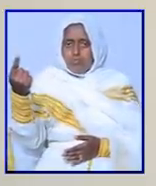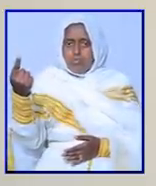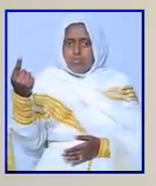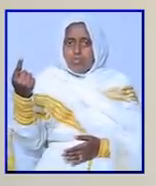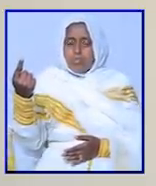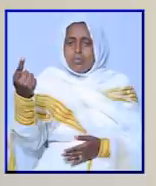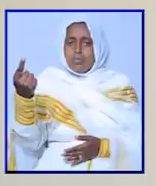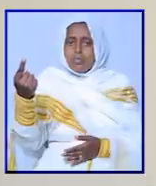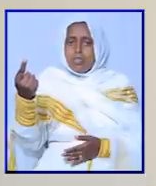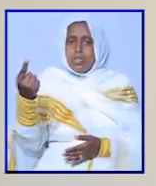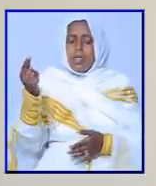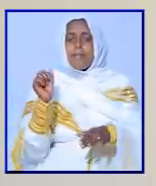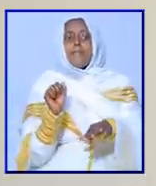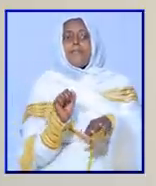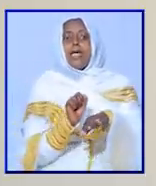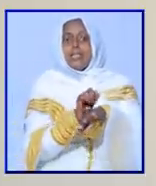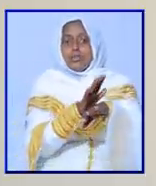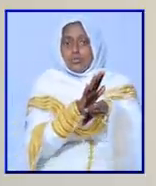እያንዳንዱ